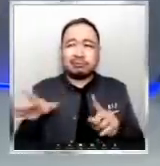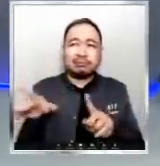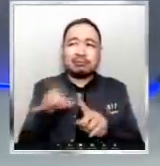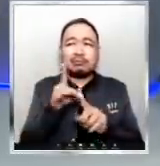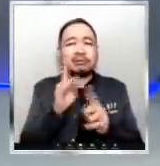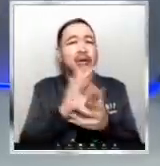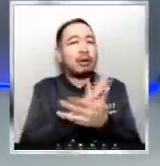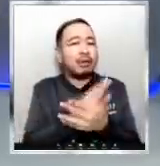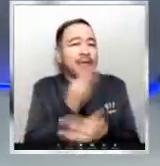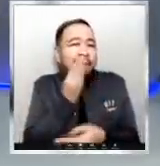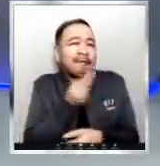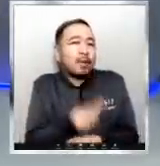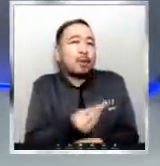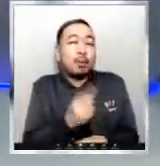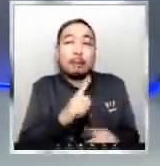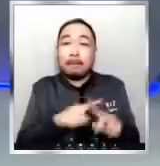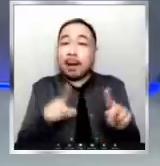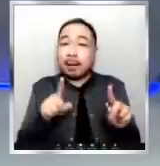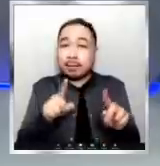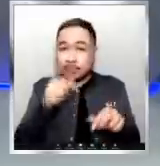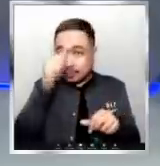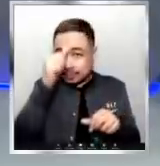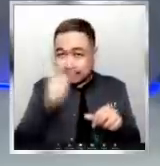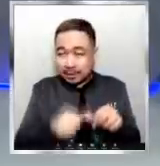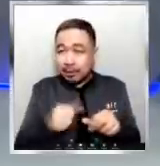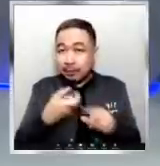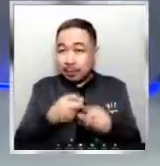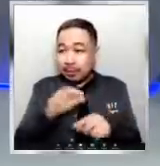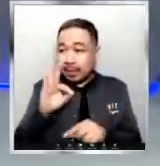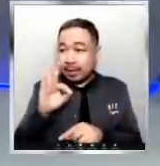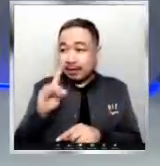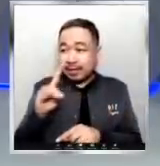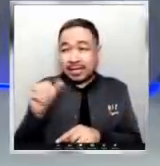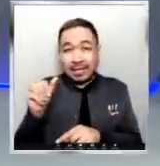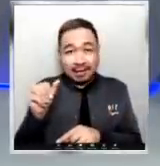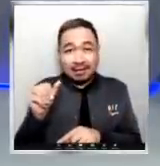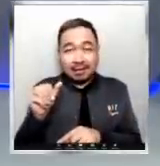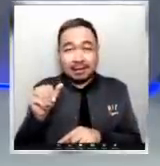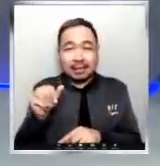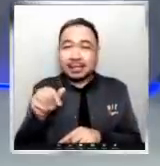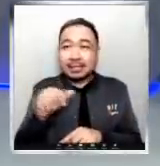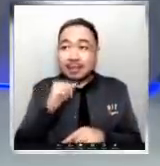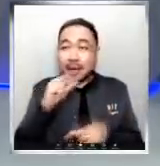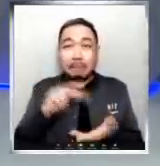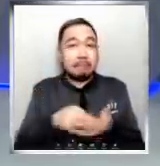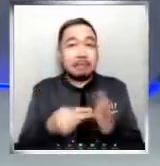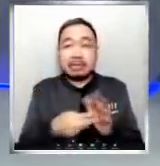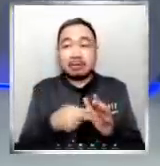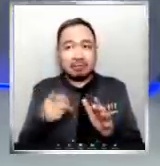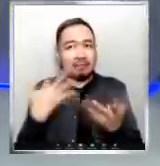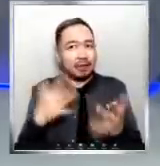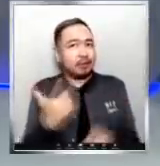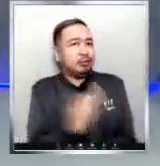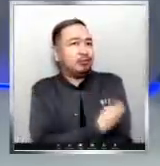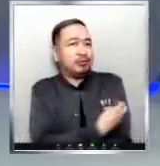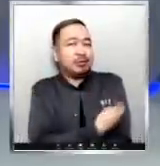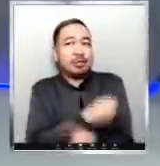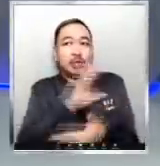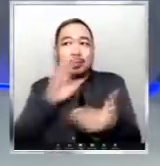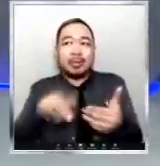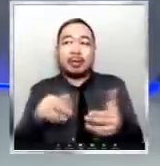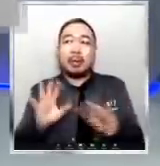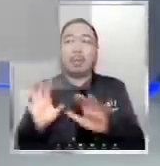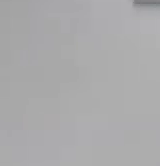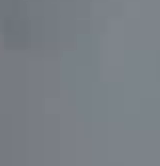ng Food and Drug Administration, hindi porke bakunado na ay pwede nang magpakakampante sa mga health protocol. Yan po ang tinutukan ni